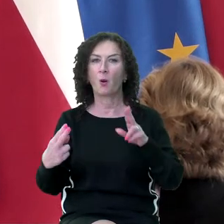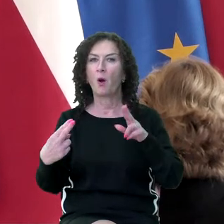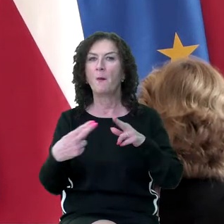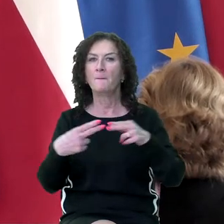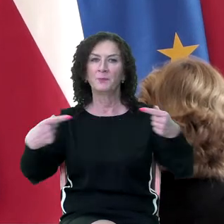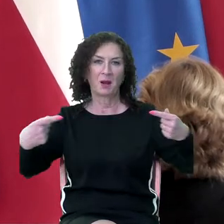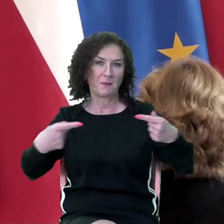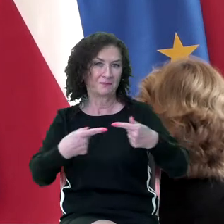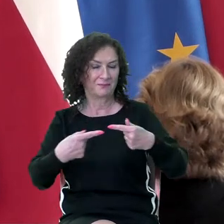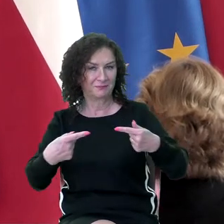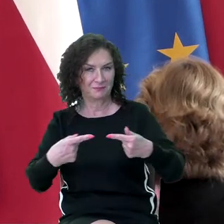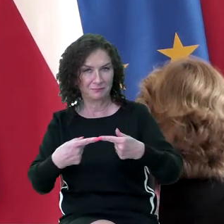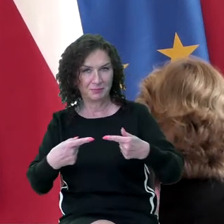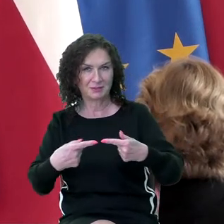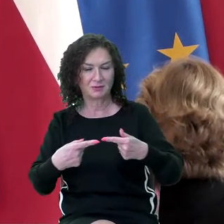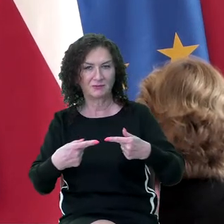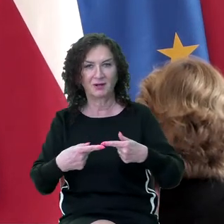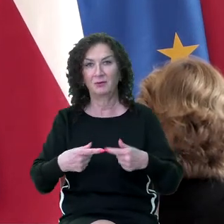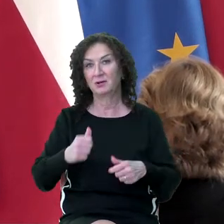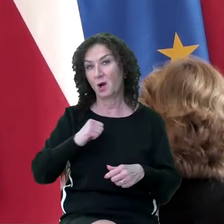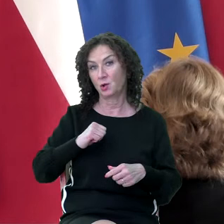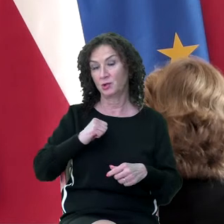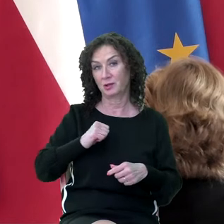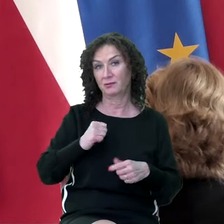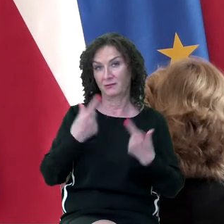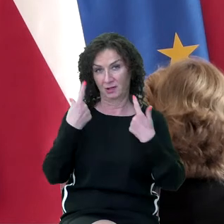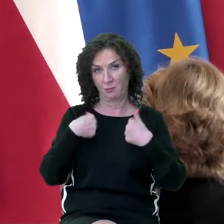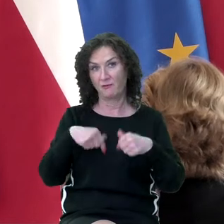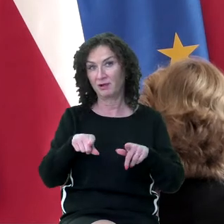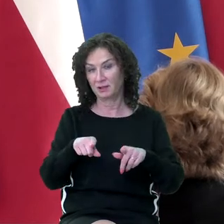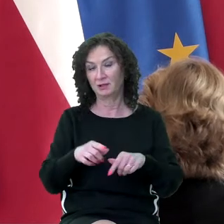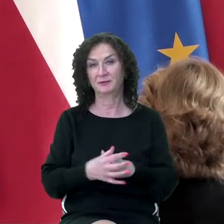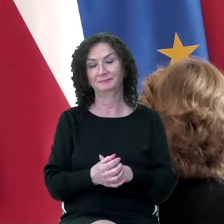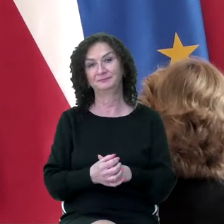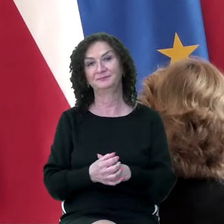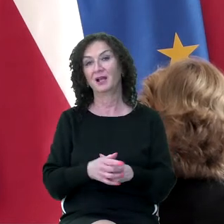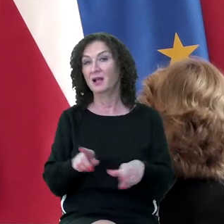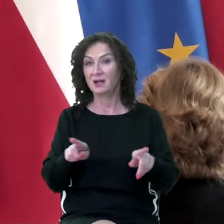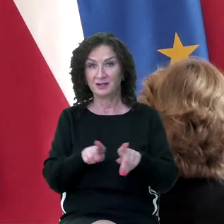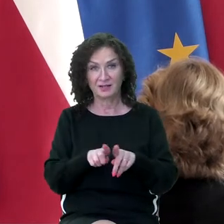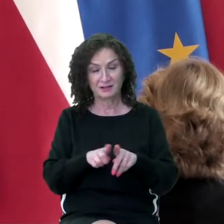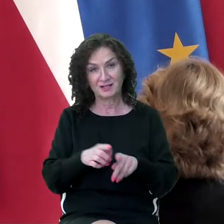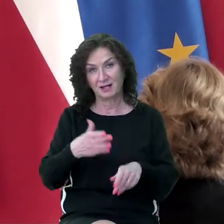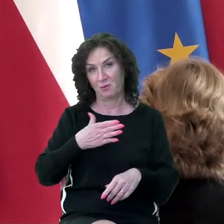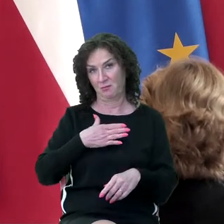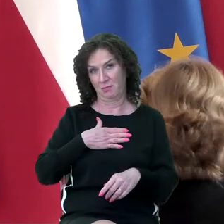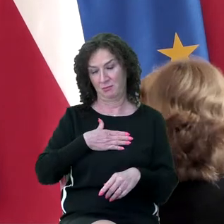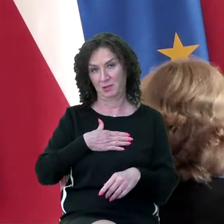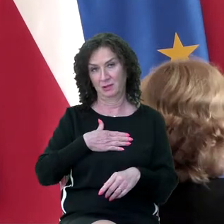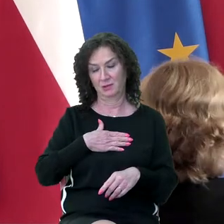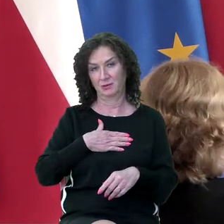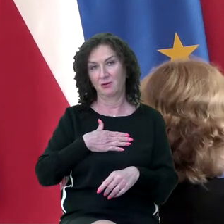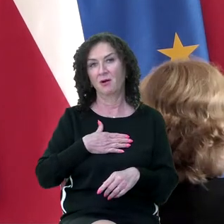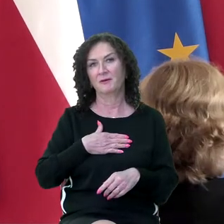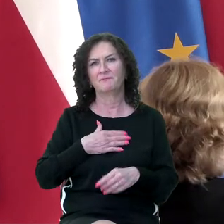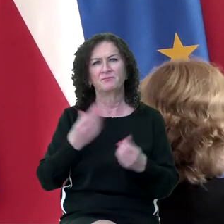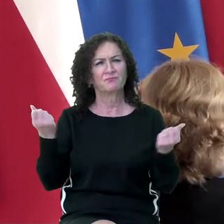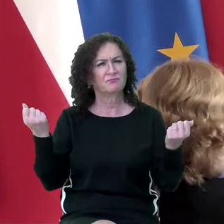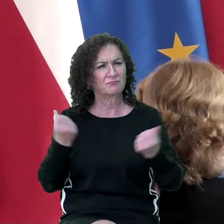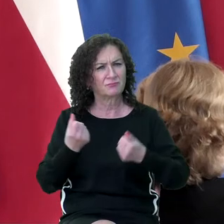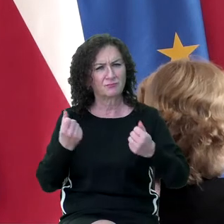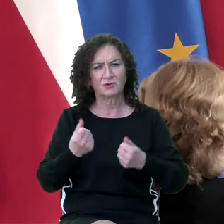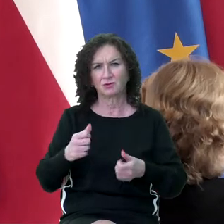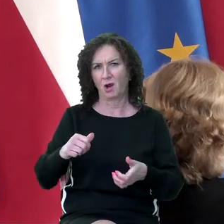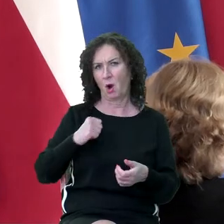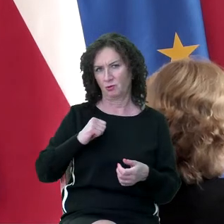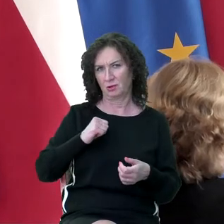na wysokie oczekiwania obywateli. No, my też mamy te wysokie oczekiwania od każdej usługi firmy prywatnej, z której